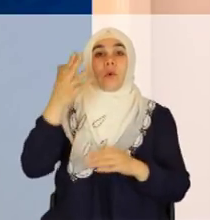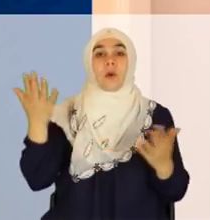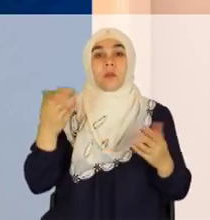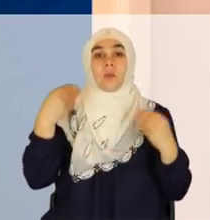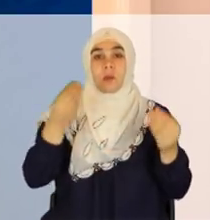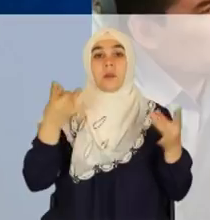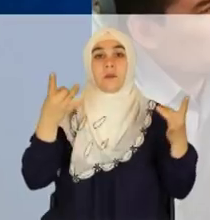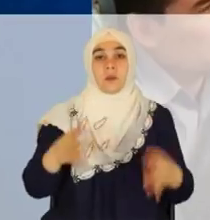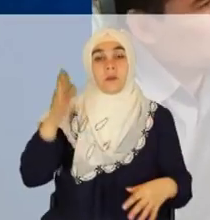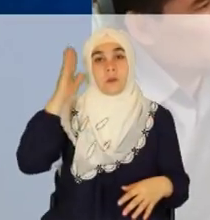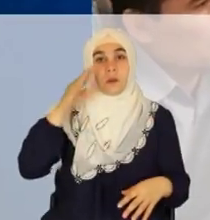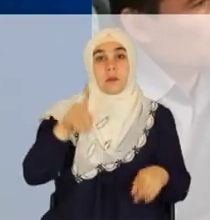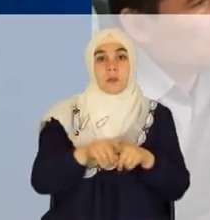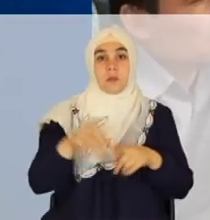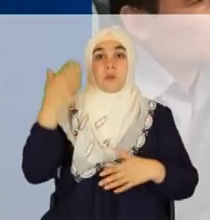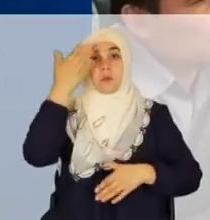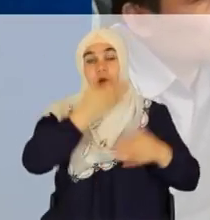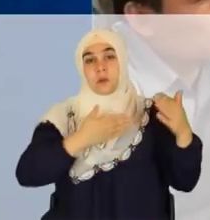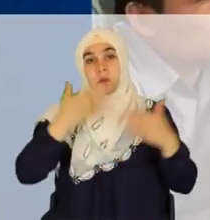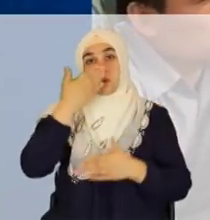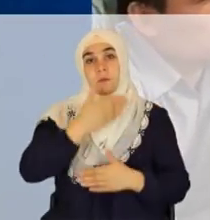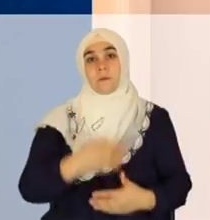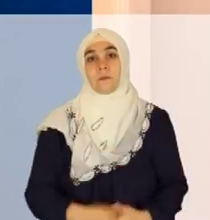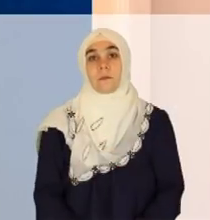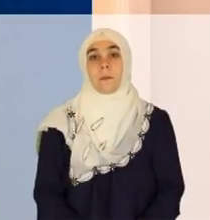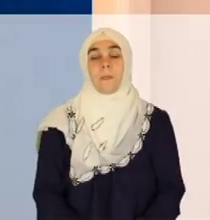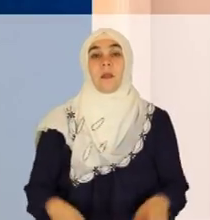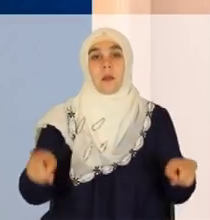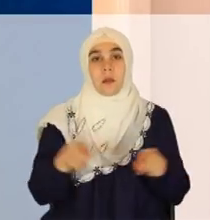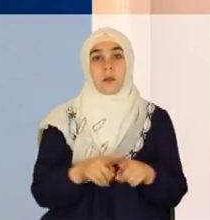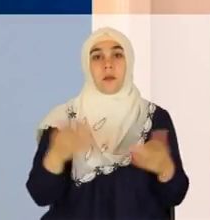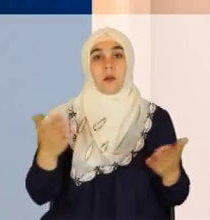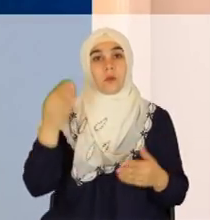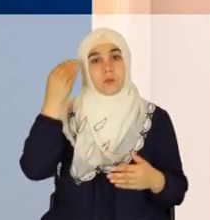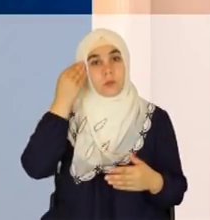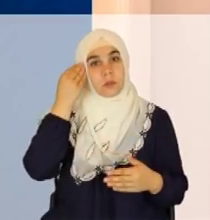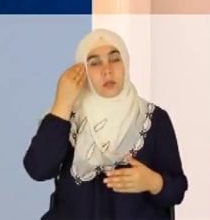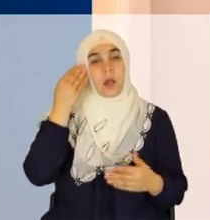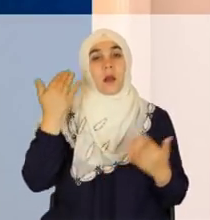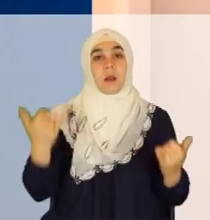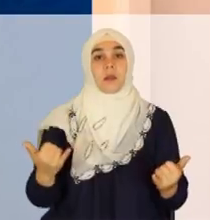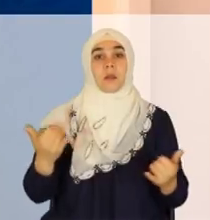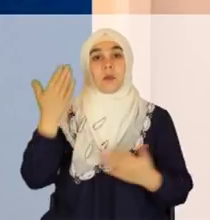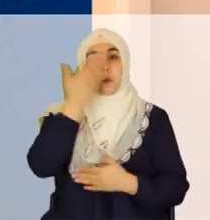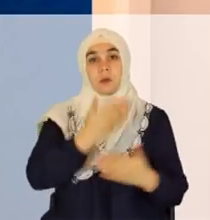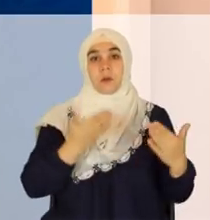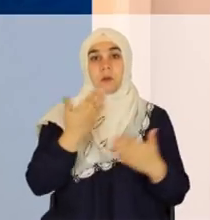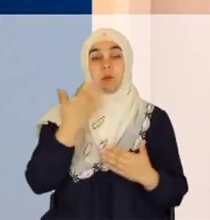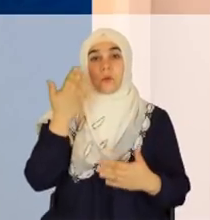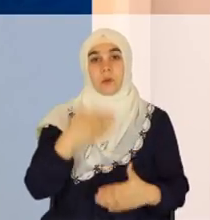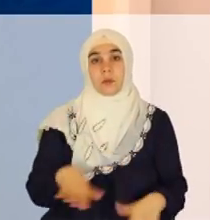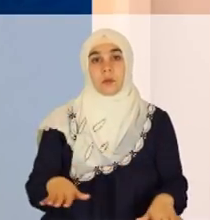yaratken tabiyi su bile taharat etsin. Ana, kıyır dedi. Yeni taharat kıyır yaptı.